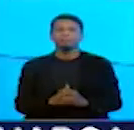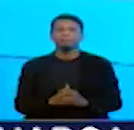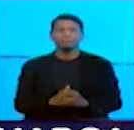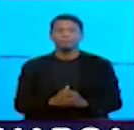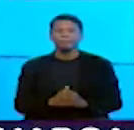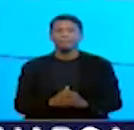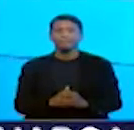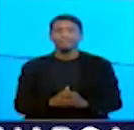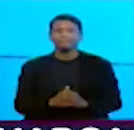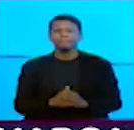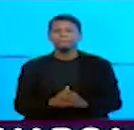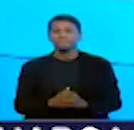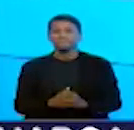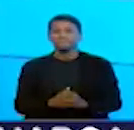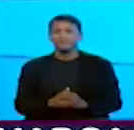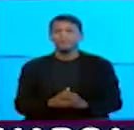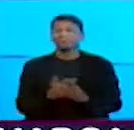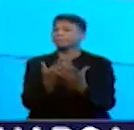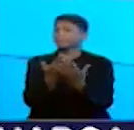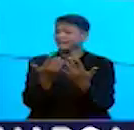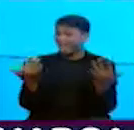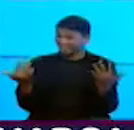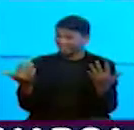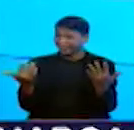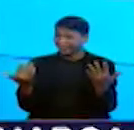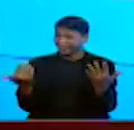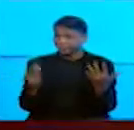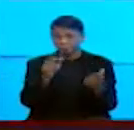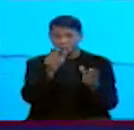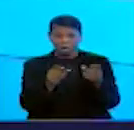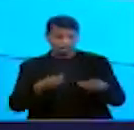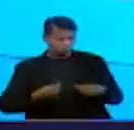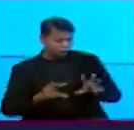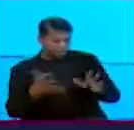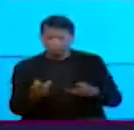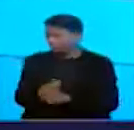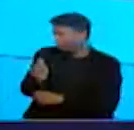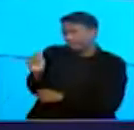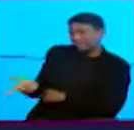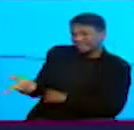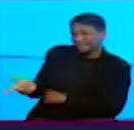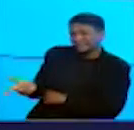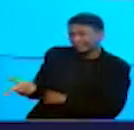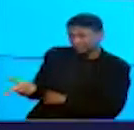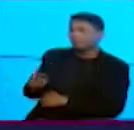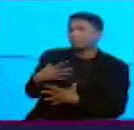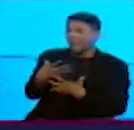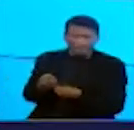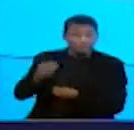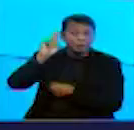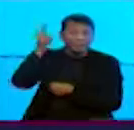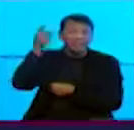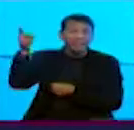Ya pemirsa, tentunya masyarakat baik itu sebagai pembeli ataupun penjual dari ayam potong ini tentunya berharap agar pemerintah dapat segera